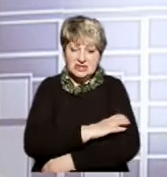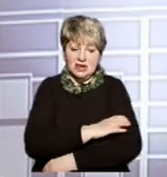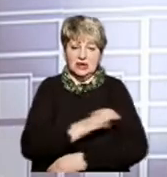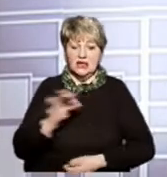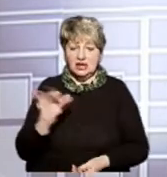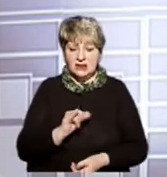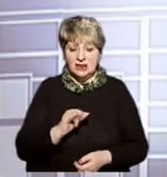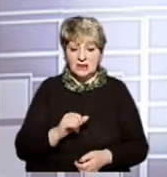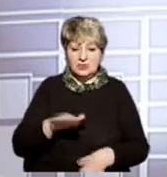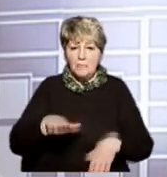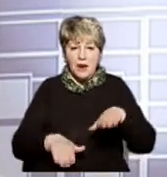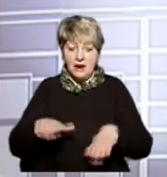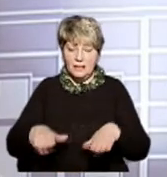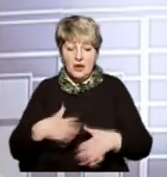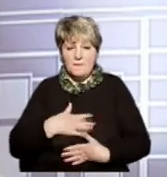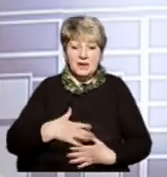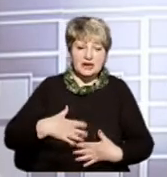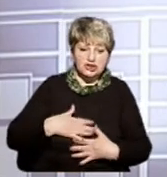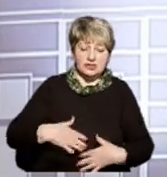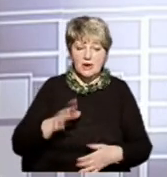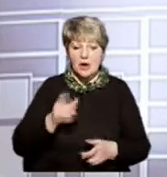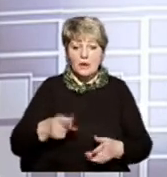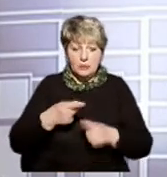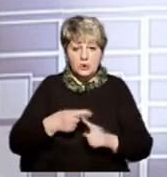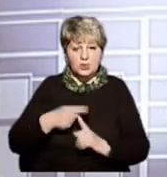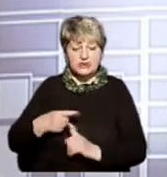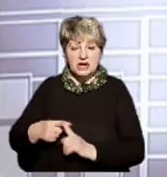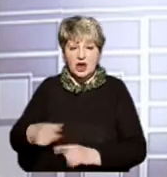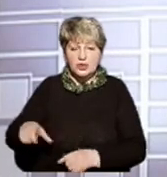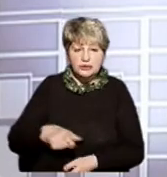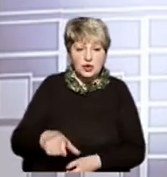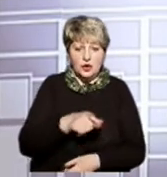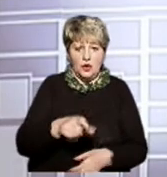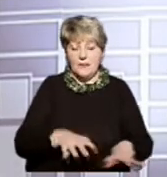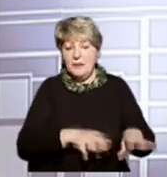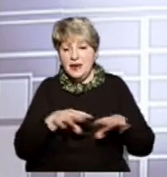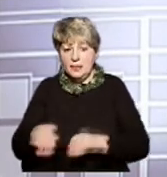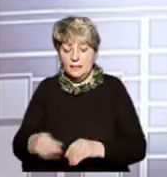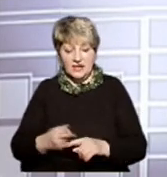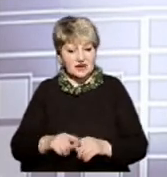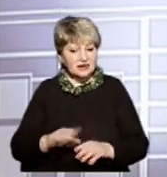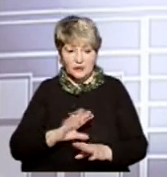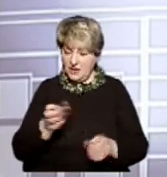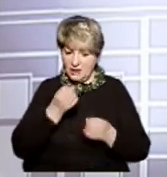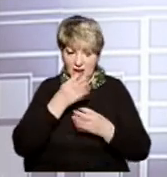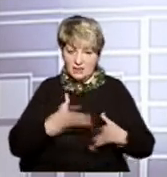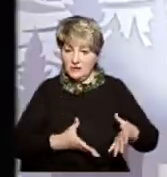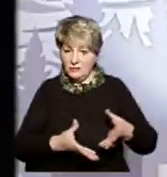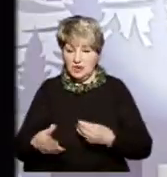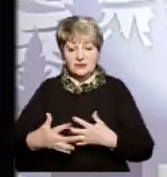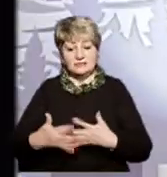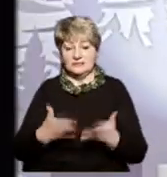вони нестабільні, звичайно, вони переживають, плюс дорога, переїзди, це не впливає гарно на